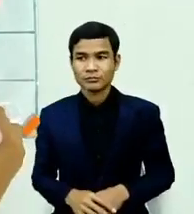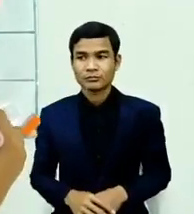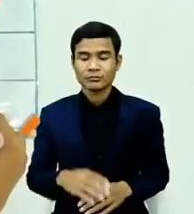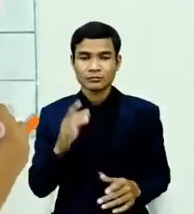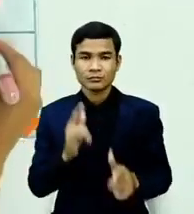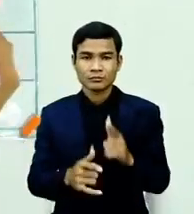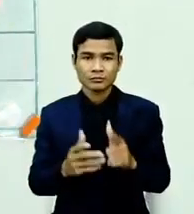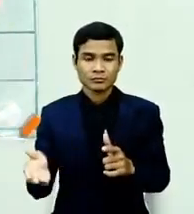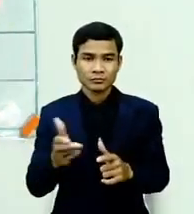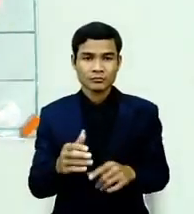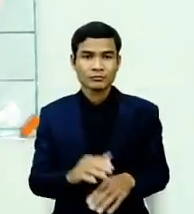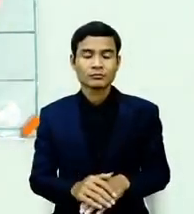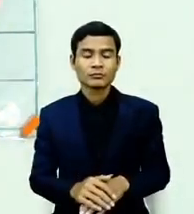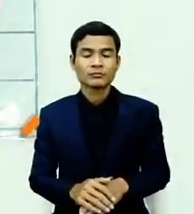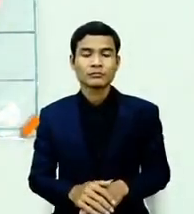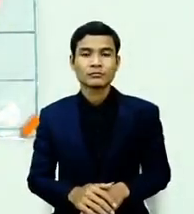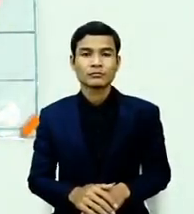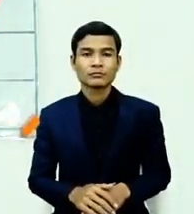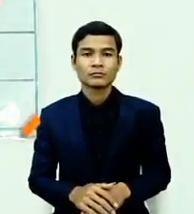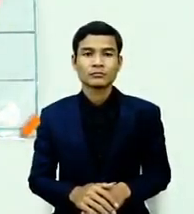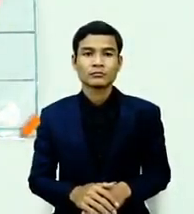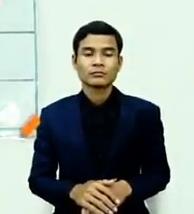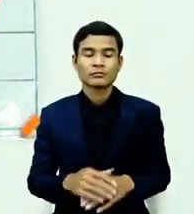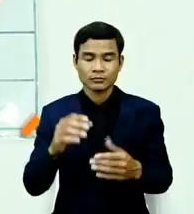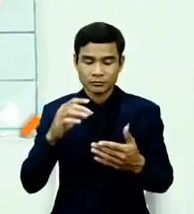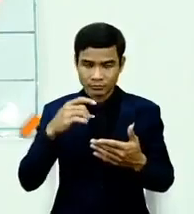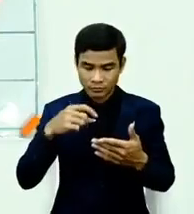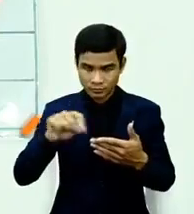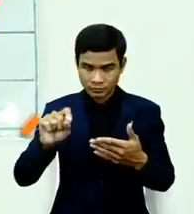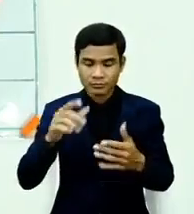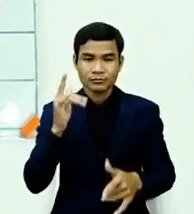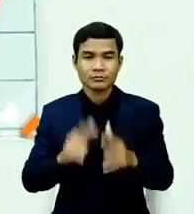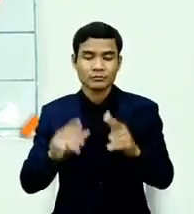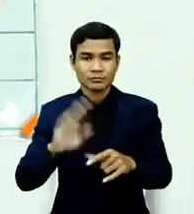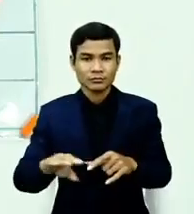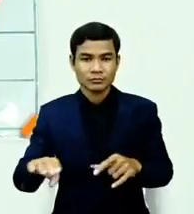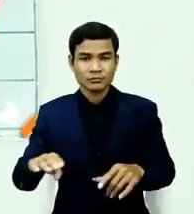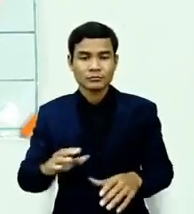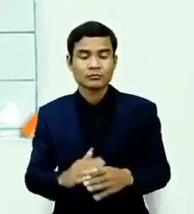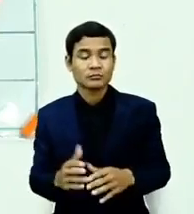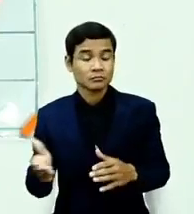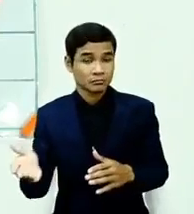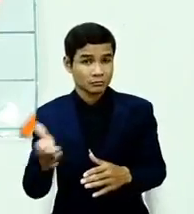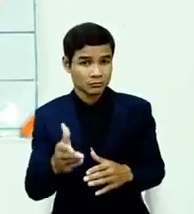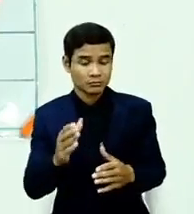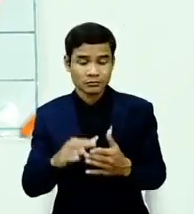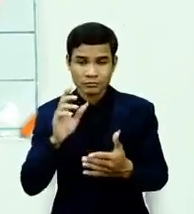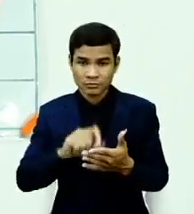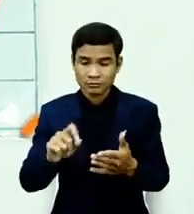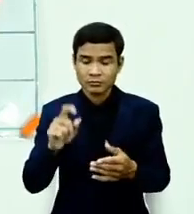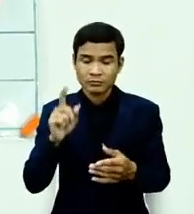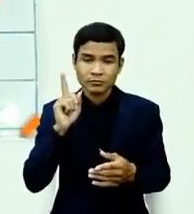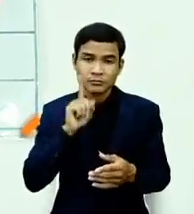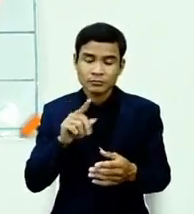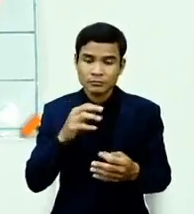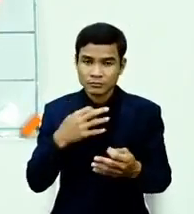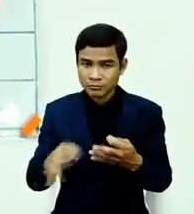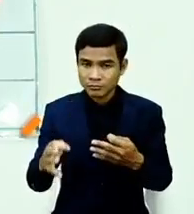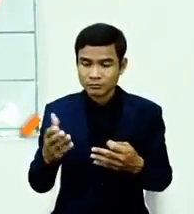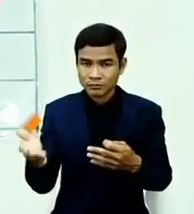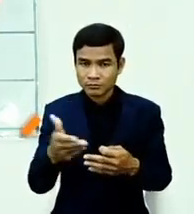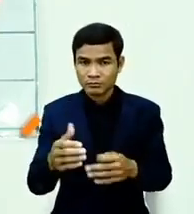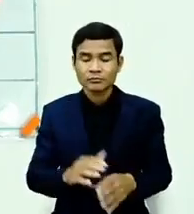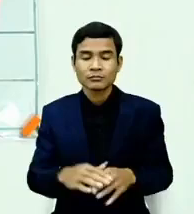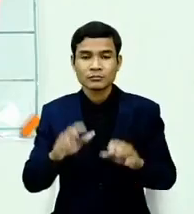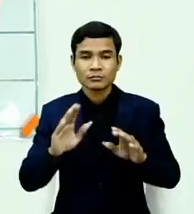បំពេញលេខ1ចូលកូនកូនចាគូសសញ្ញាគ្រីសតើប្រសិនបើកូនណាដែលធ្វើពុំទាន់បានត្រឹមត្រូវពេញលេខនៅឡើយទេកូ